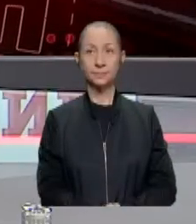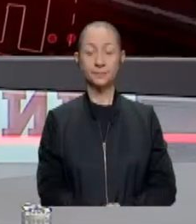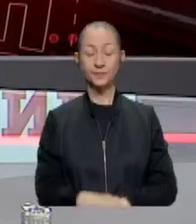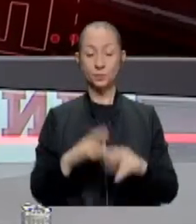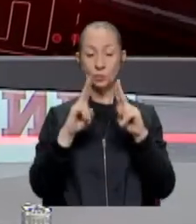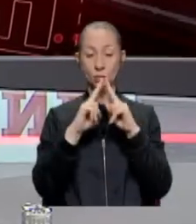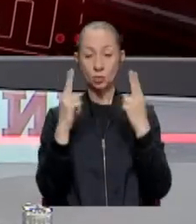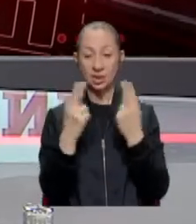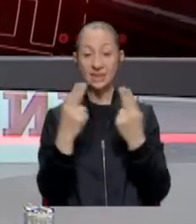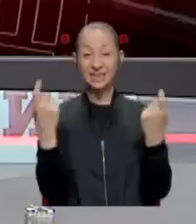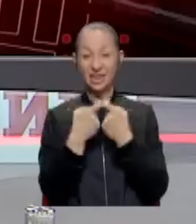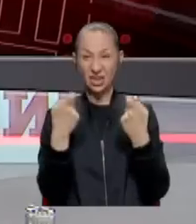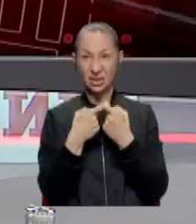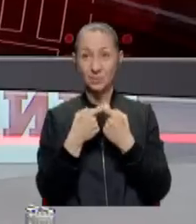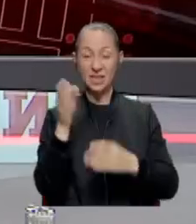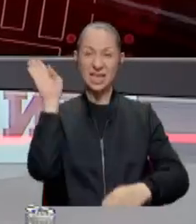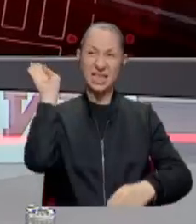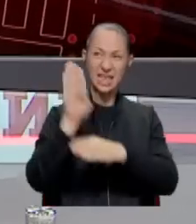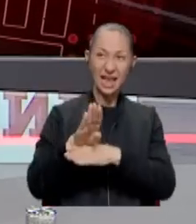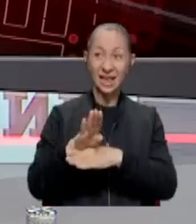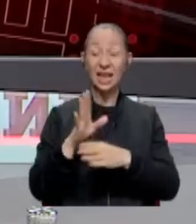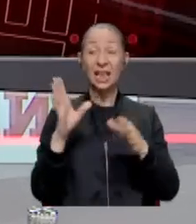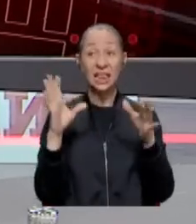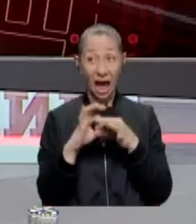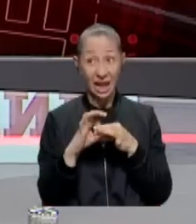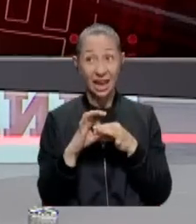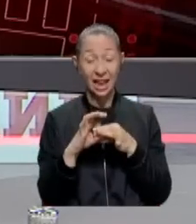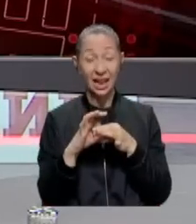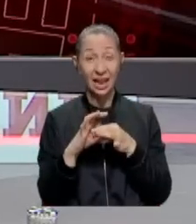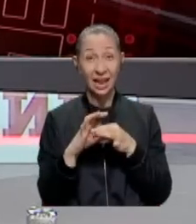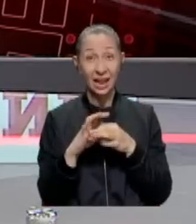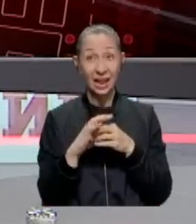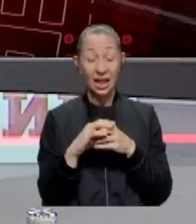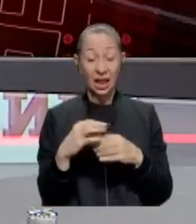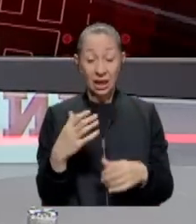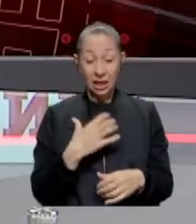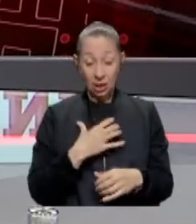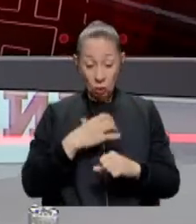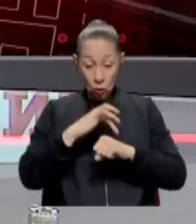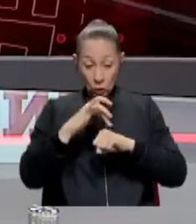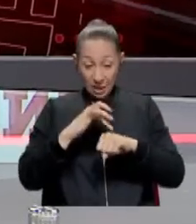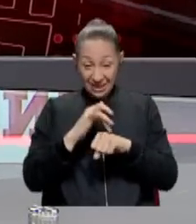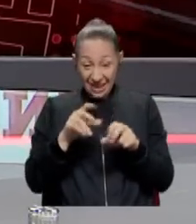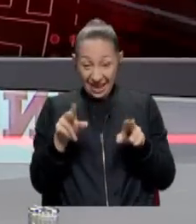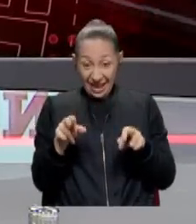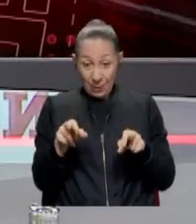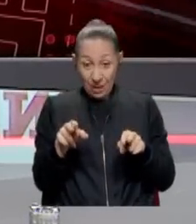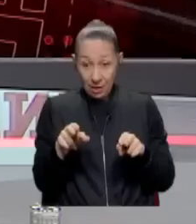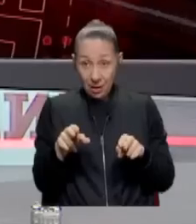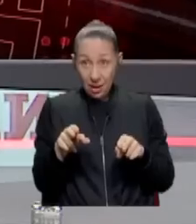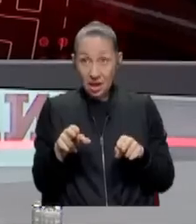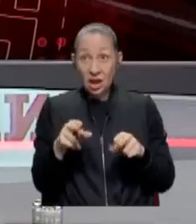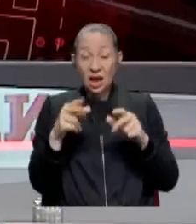dünyada savaşıp yendikleri de dahil kendi ülkesindeki kadar